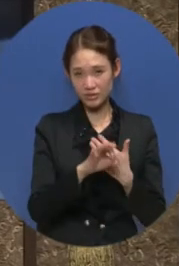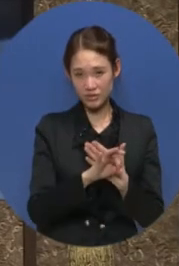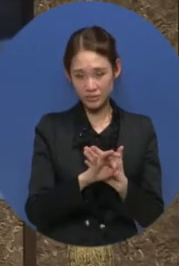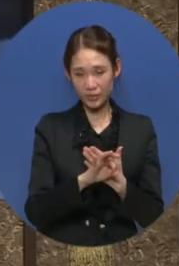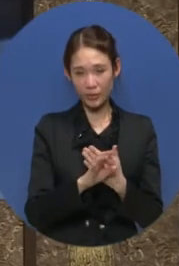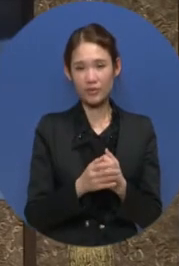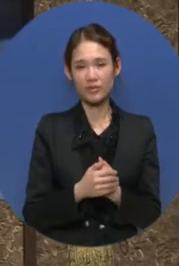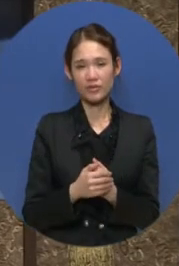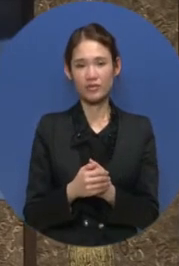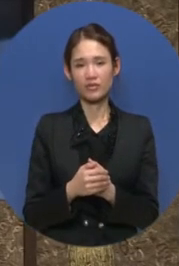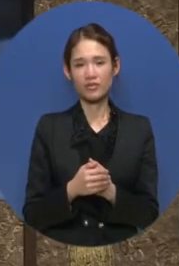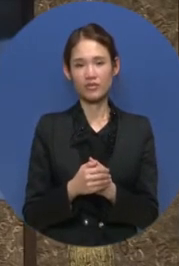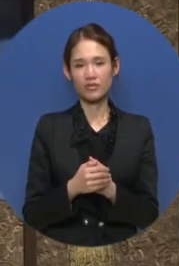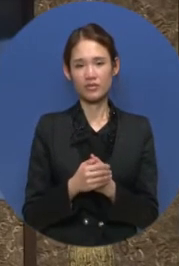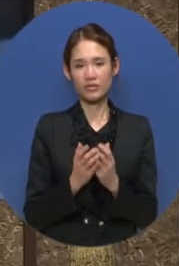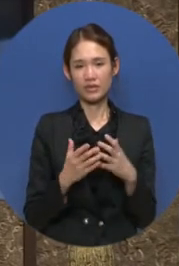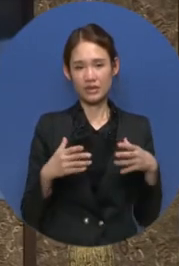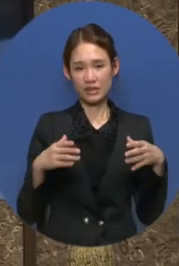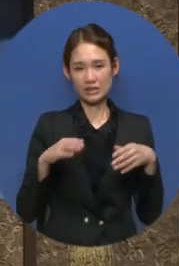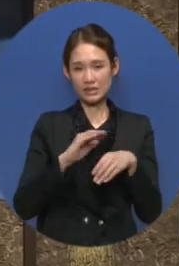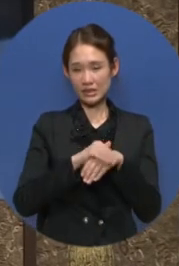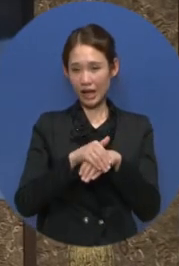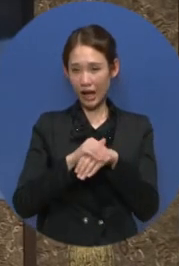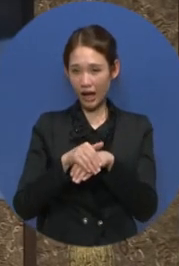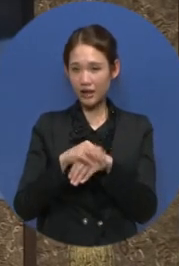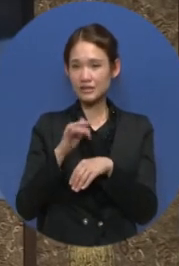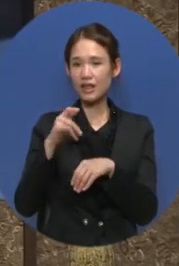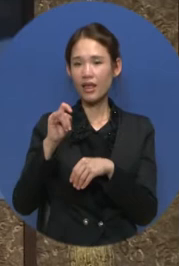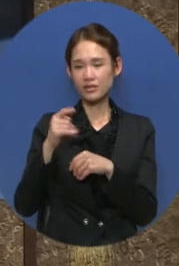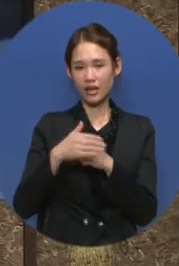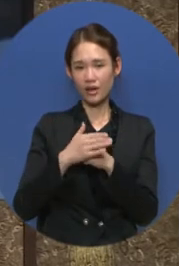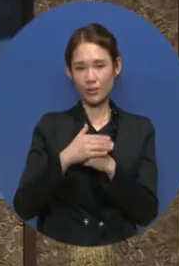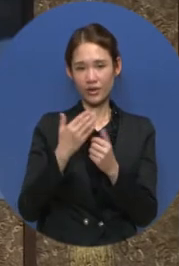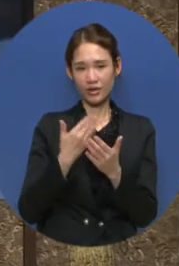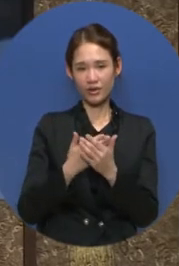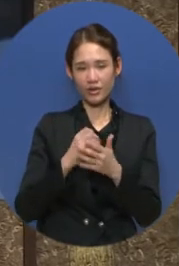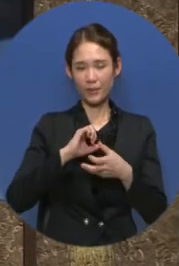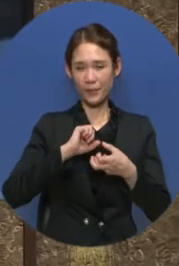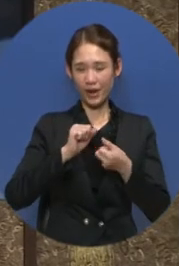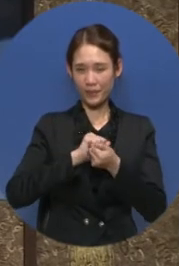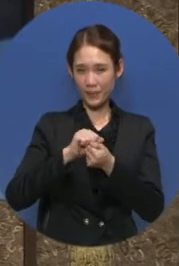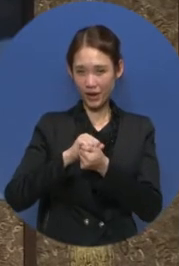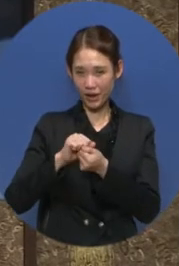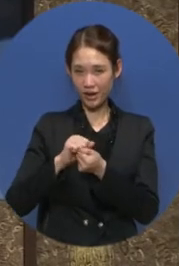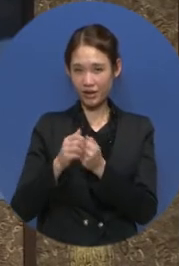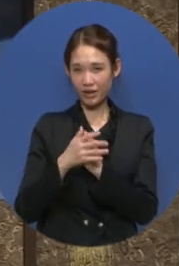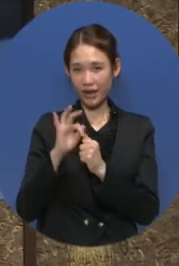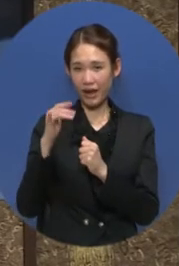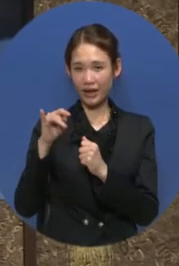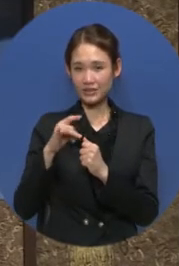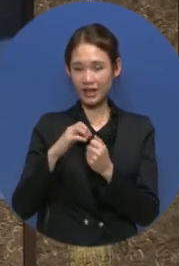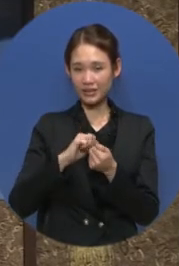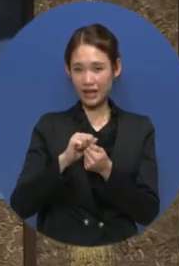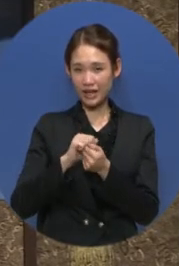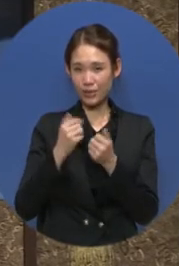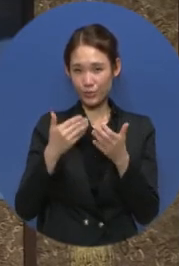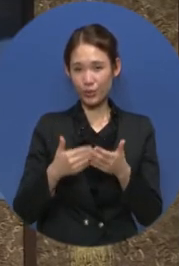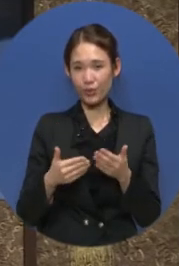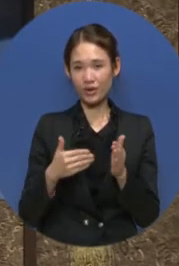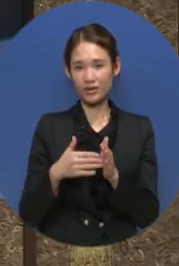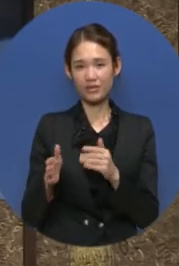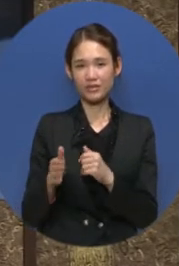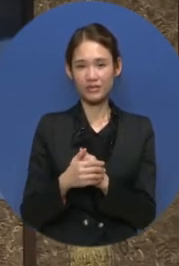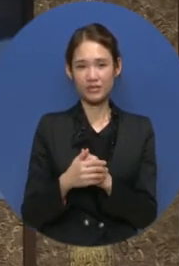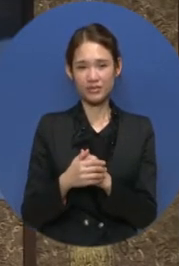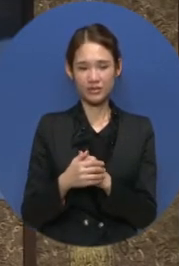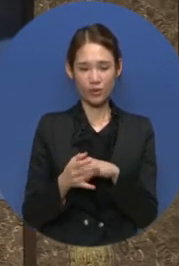뭐 그릇을 닦아야 되니까 세제를 좀 보내달라. 네. 빨래를 빨아야 되니까 그러면 액상 세탁세제를 보내주고